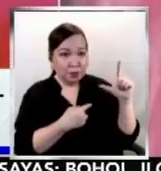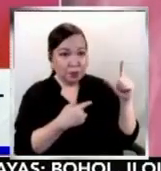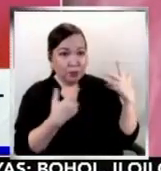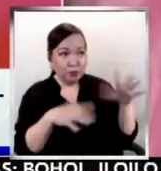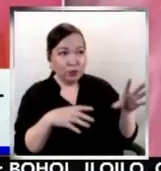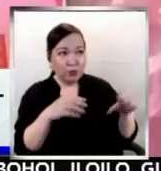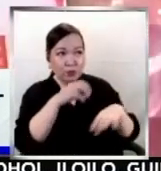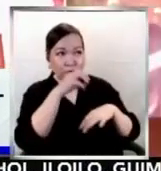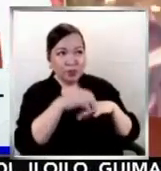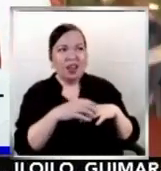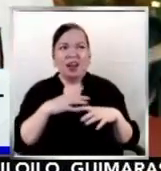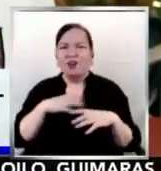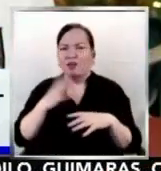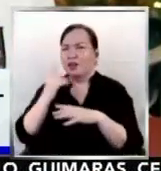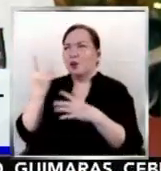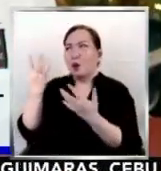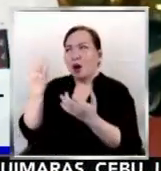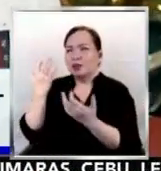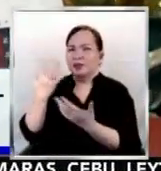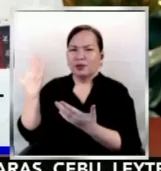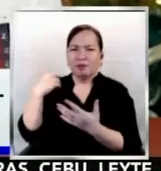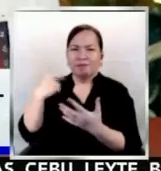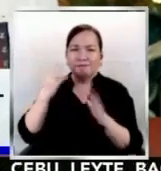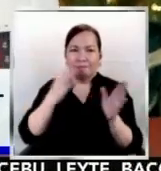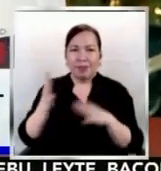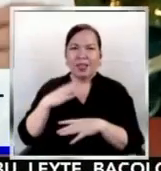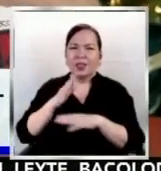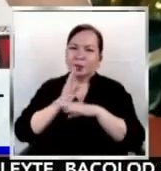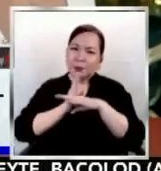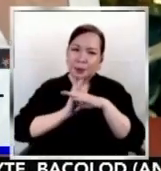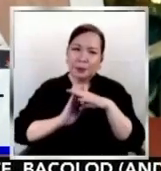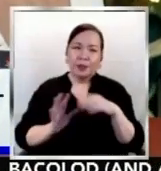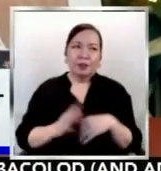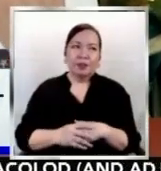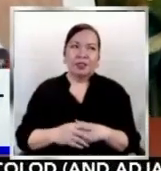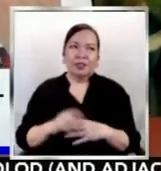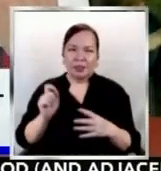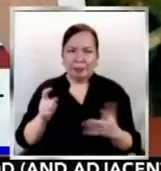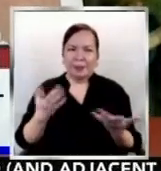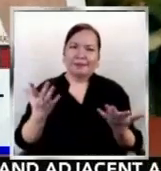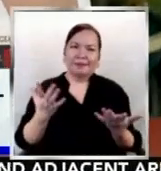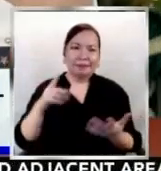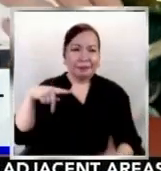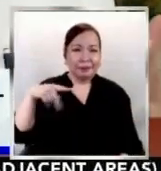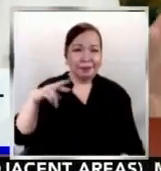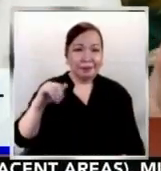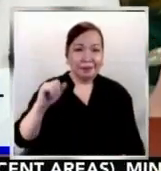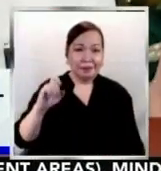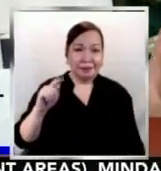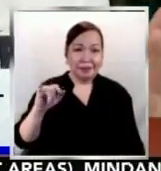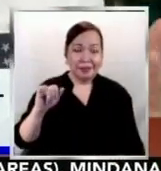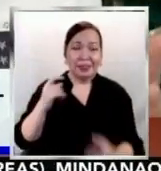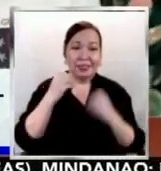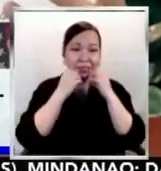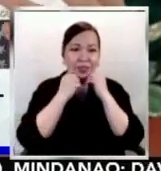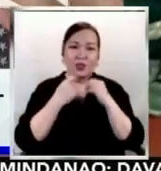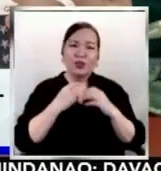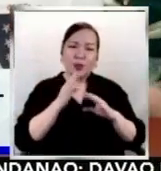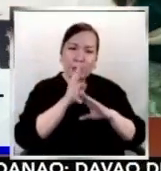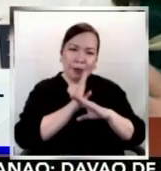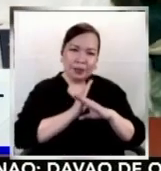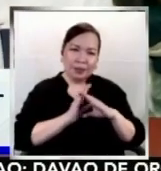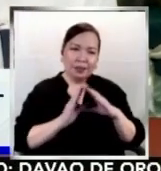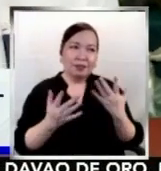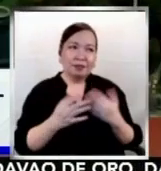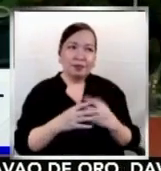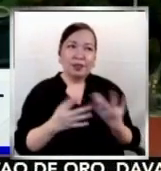magarbo. Sa panahon ngayon, dapat maging practical. Ginawa ko yung pinakasimple pero at the same time,